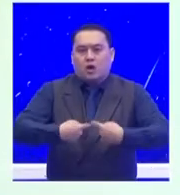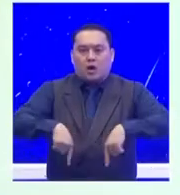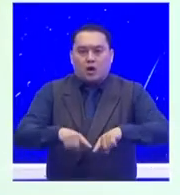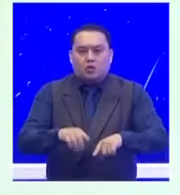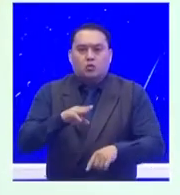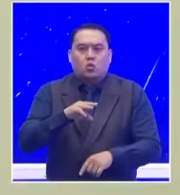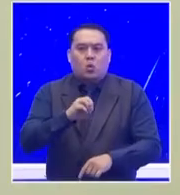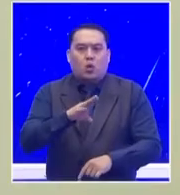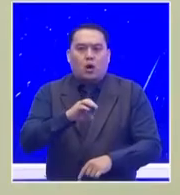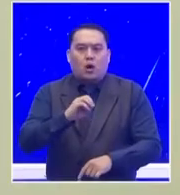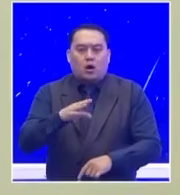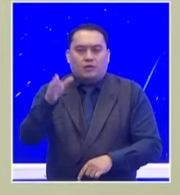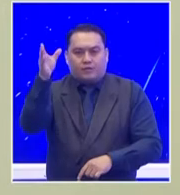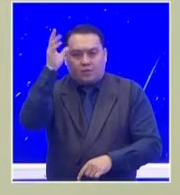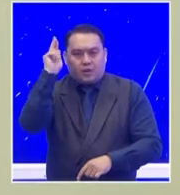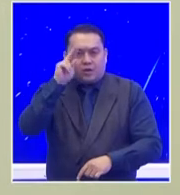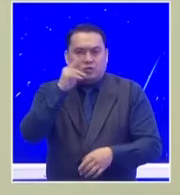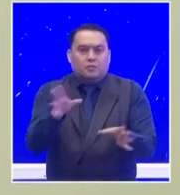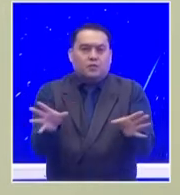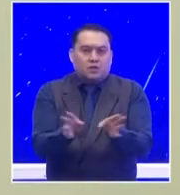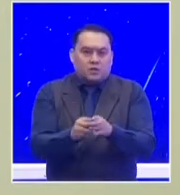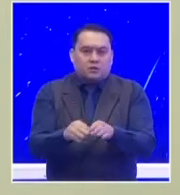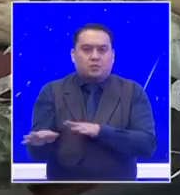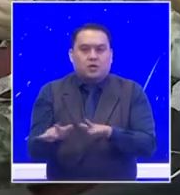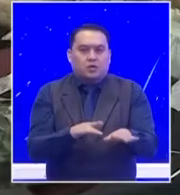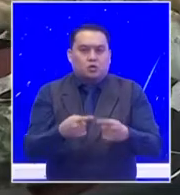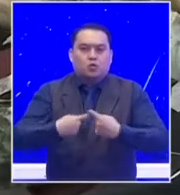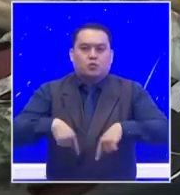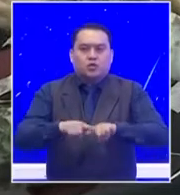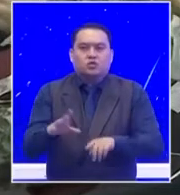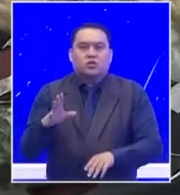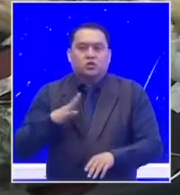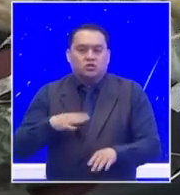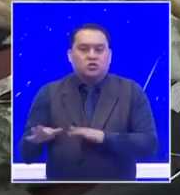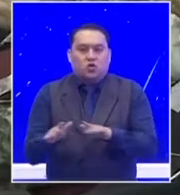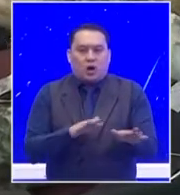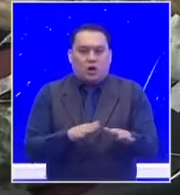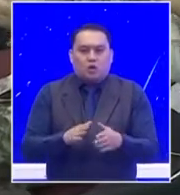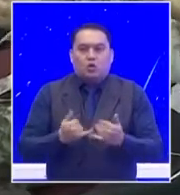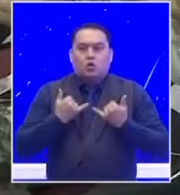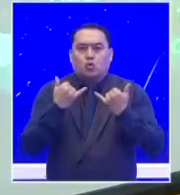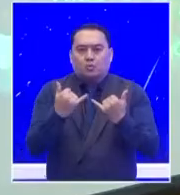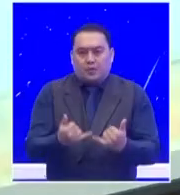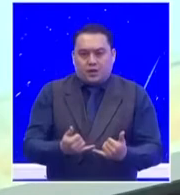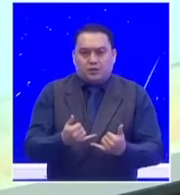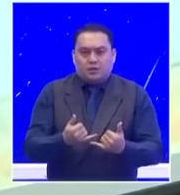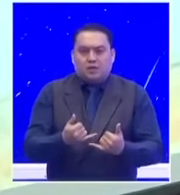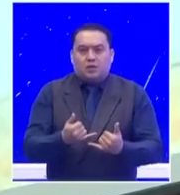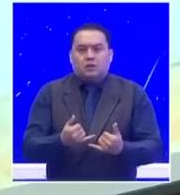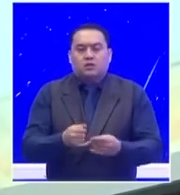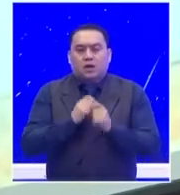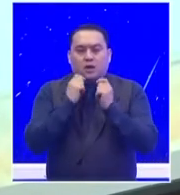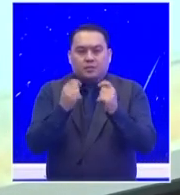Кемел Тоқаев атындағы білім мекемесімен бірлесіп мерекелік кеш ұйымдастырды. Шарада ардагерлерге құрмет көрсетіп, сый-сияпат